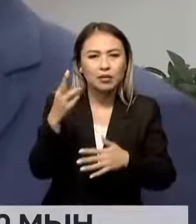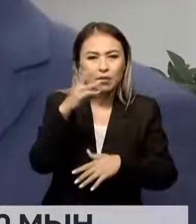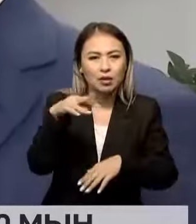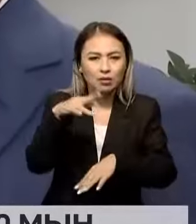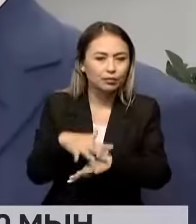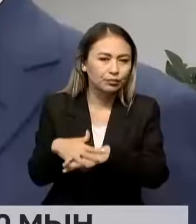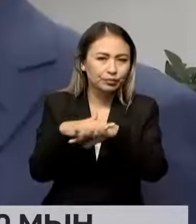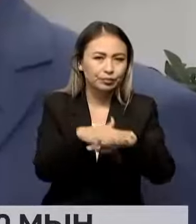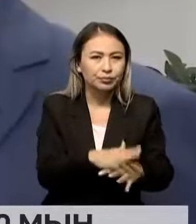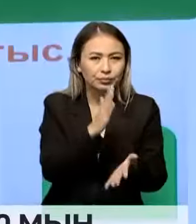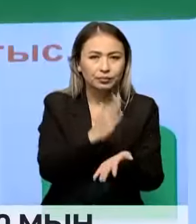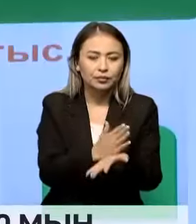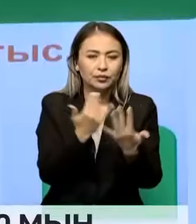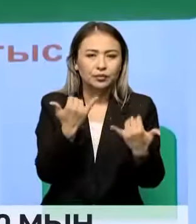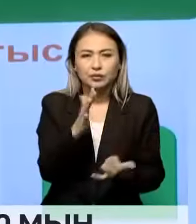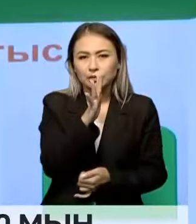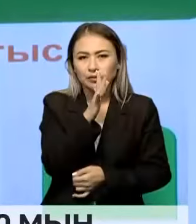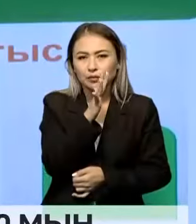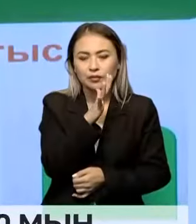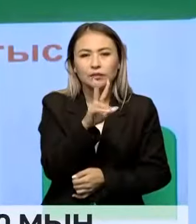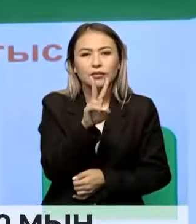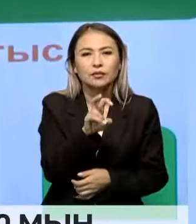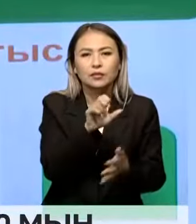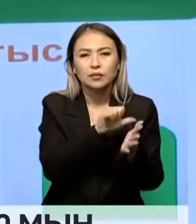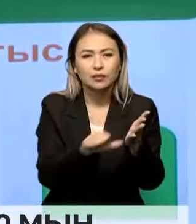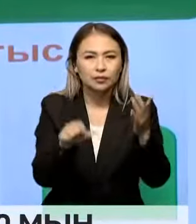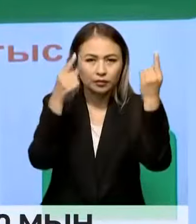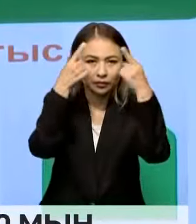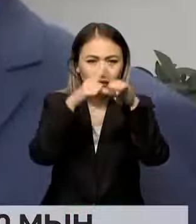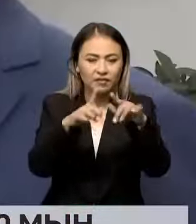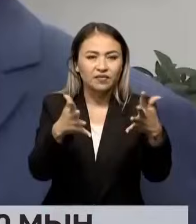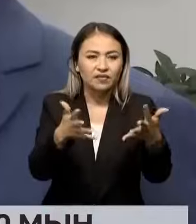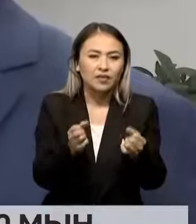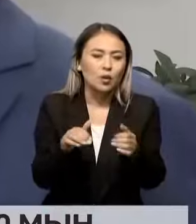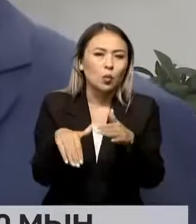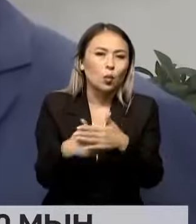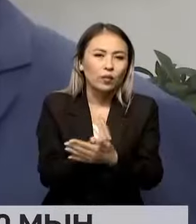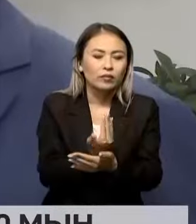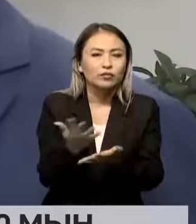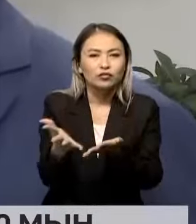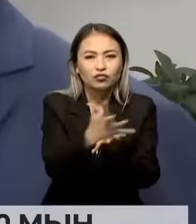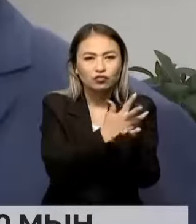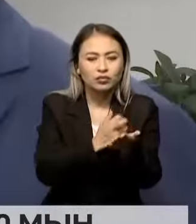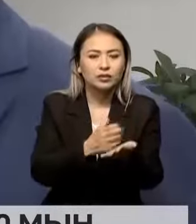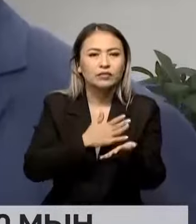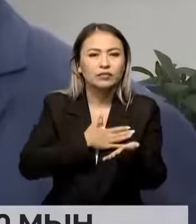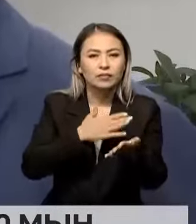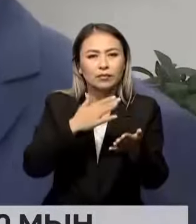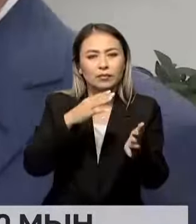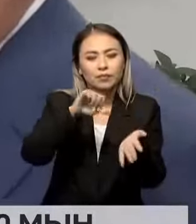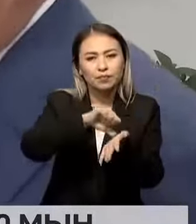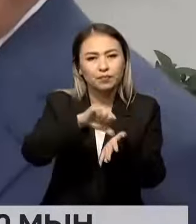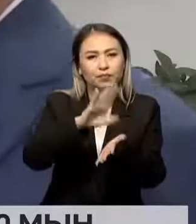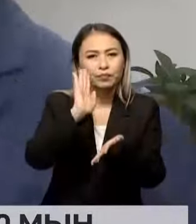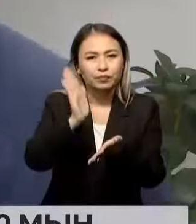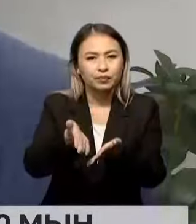да. Қазірдің өзінде 260-тай техника алдық. Жаңа комбайндар астықты жинауға өзін жақсы 10 септігін тигізеді